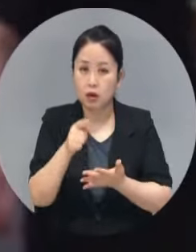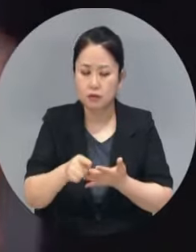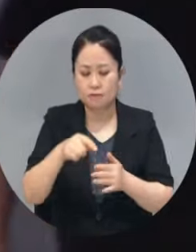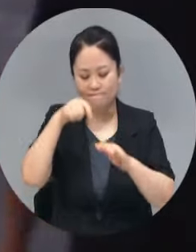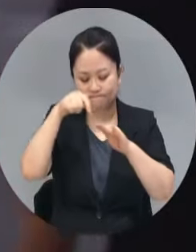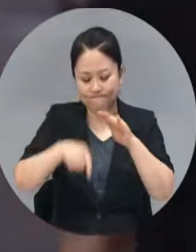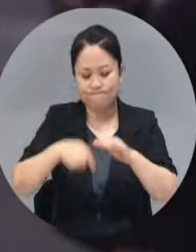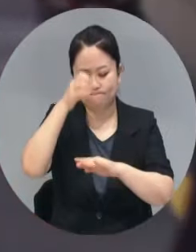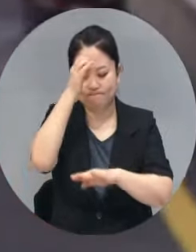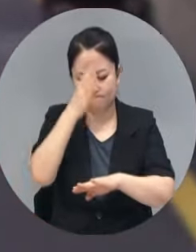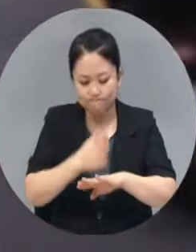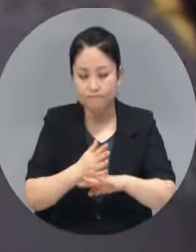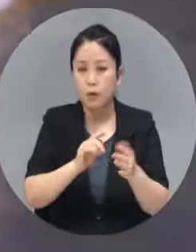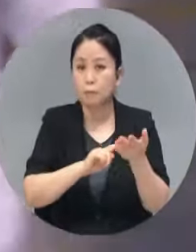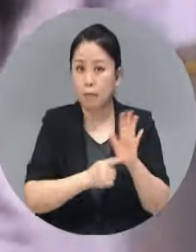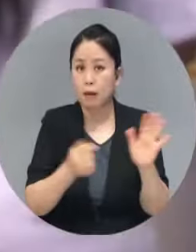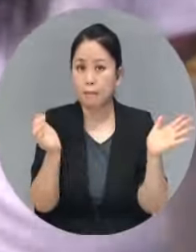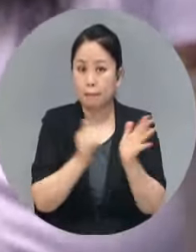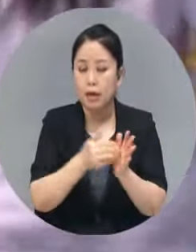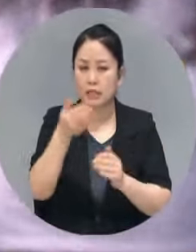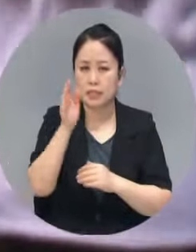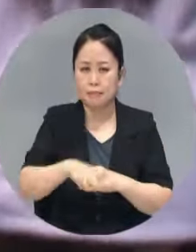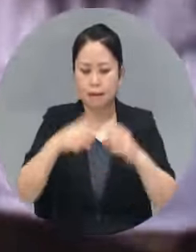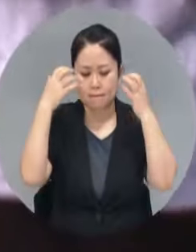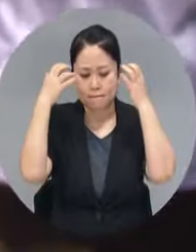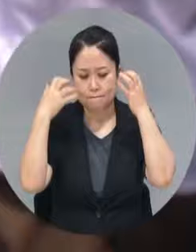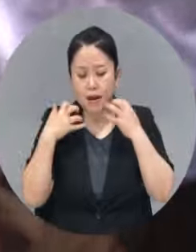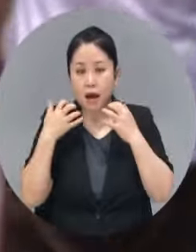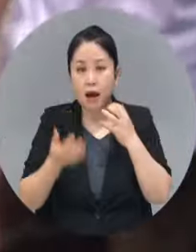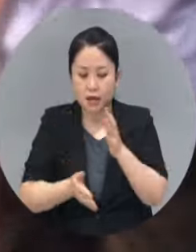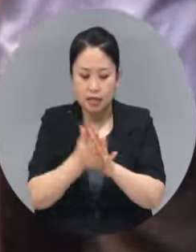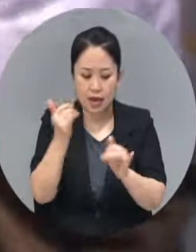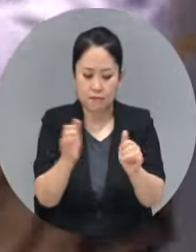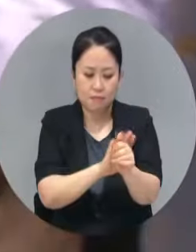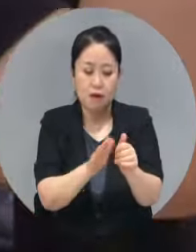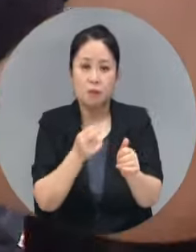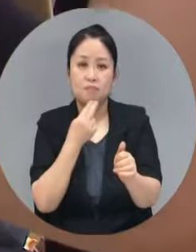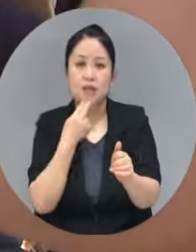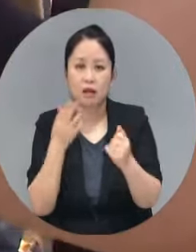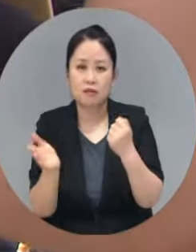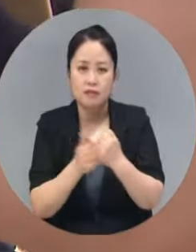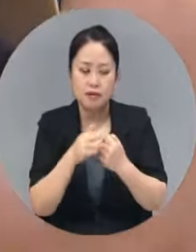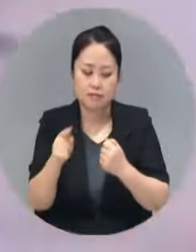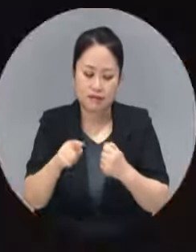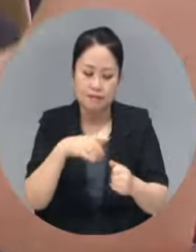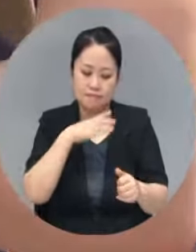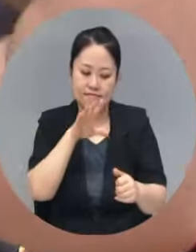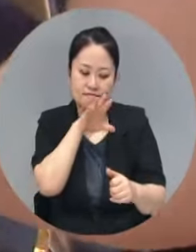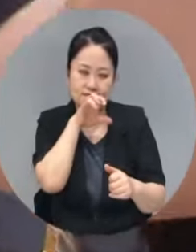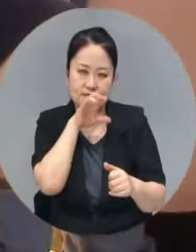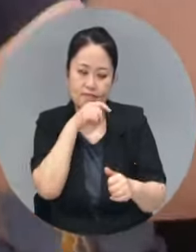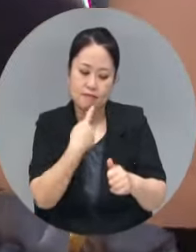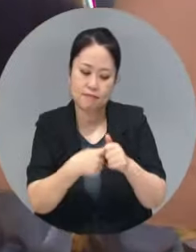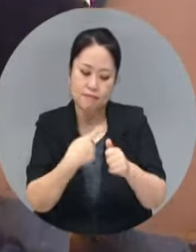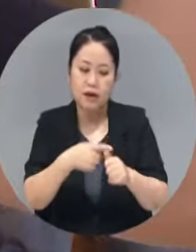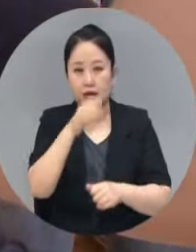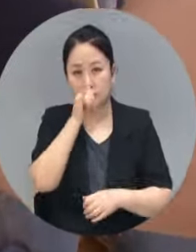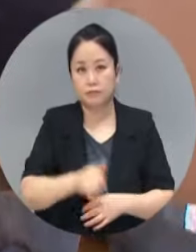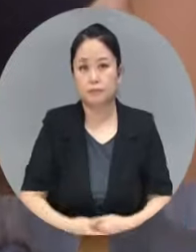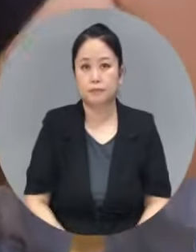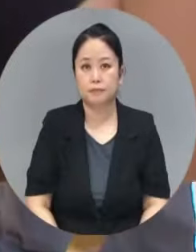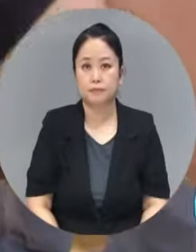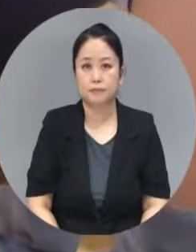표명한다고 밝혔지만 폭염 속에 시민을 배려하지 않은 안이한 행정이었다는 비판이 제기되고 있습니다. MBC 뉴스